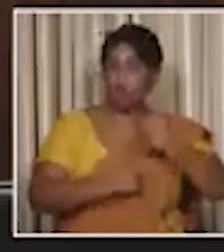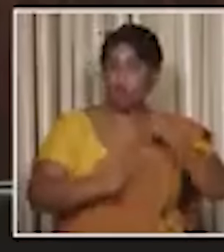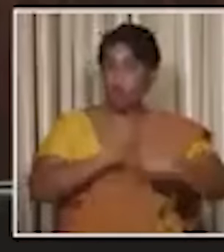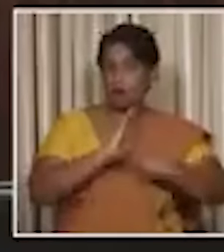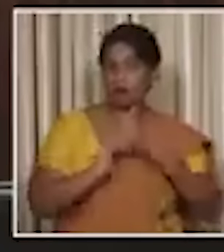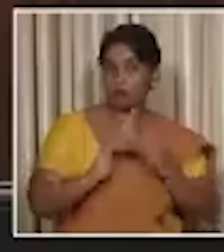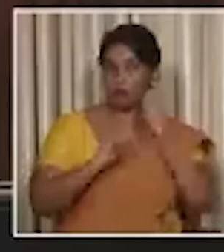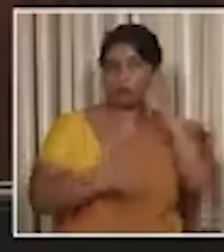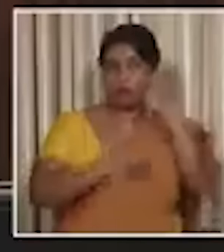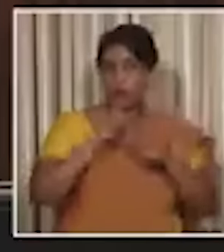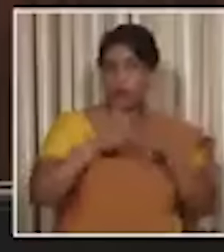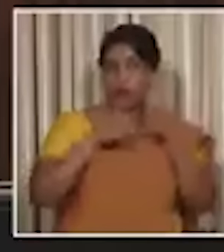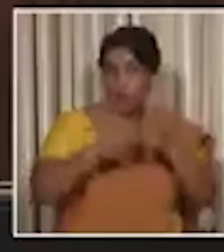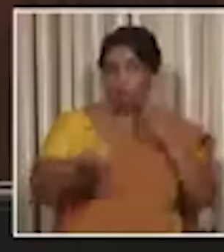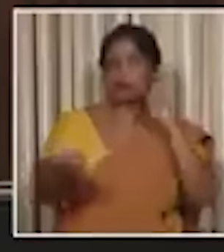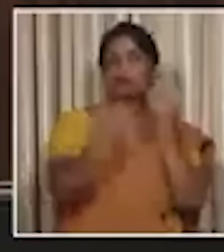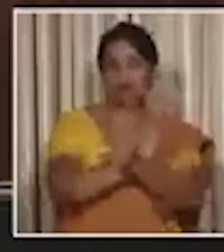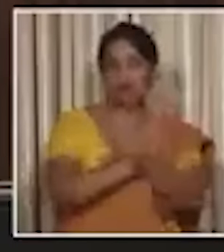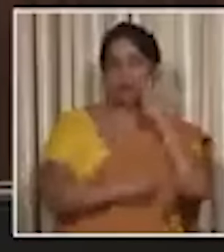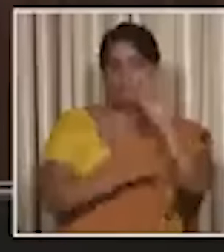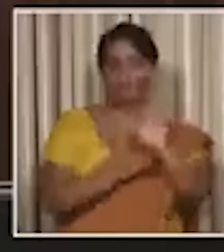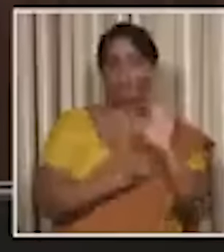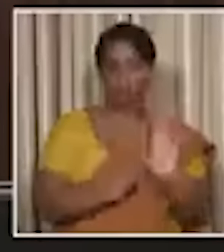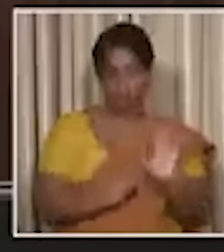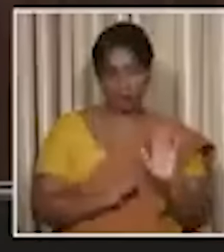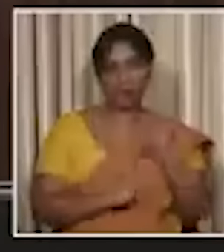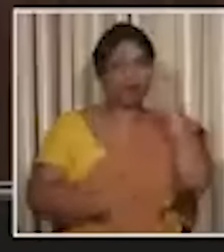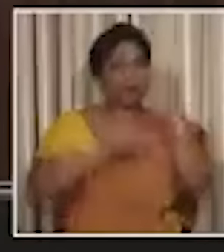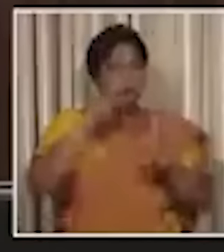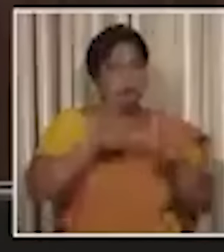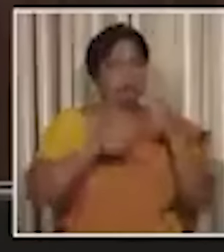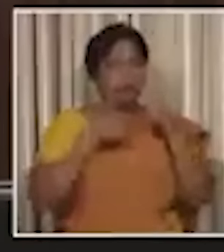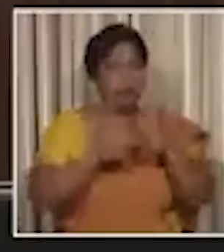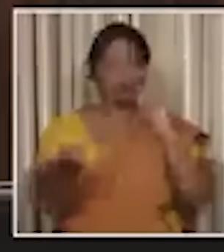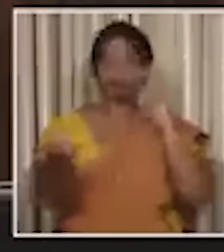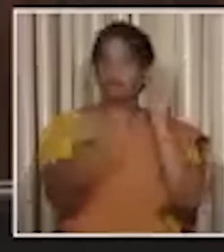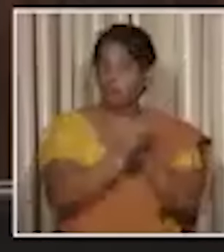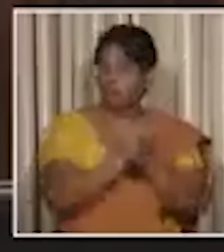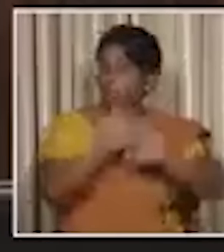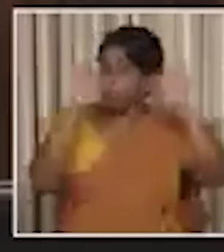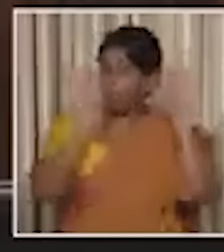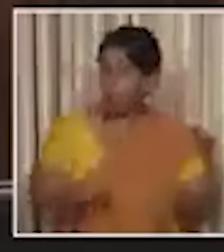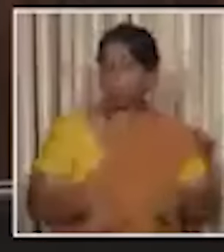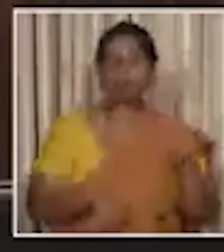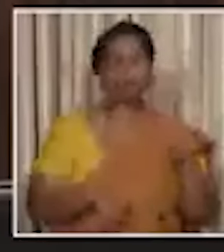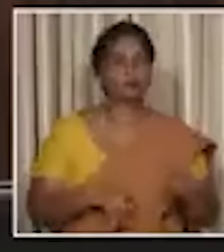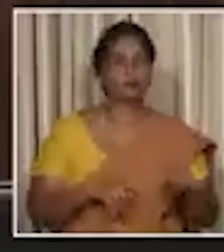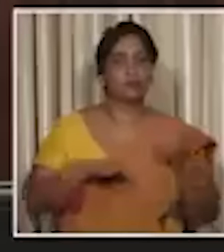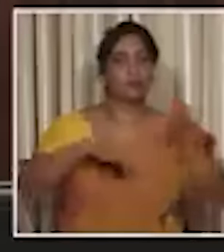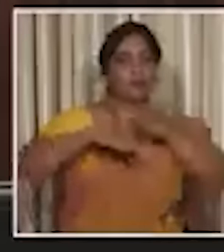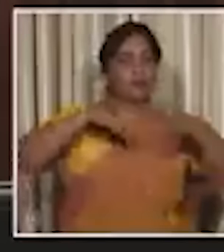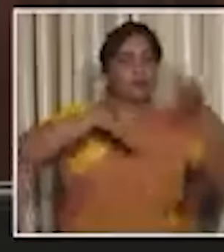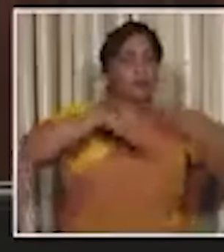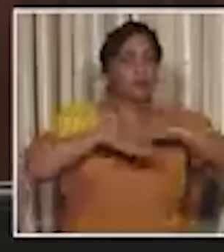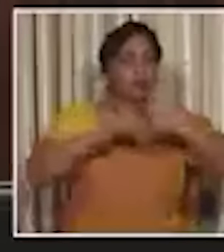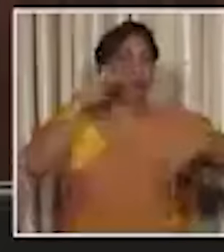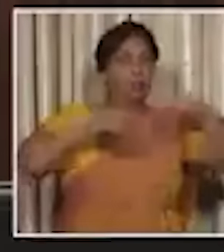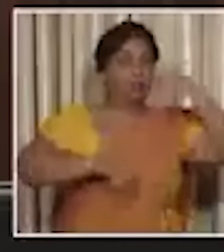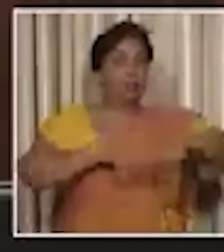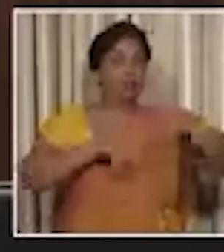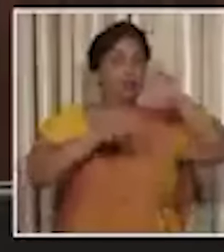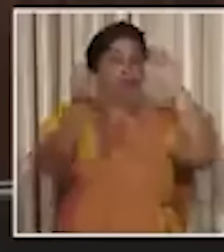லாபகரமானதாக தொழில்துறையாக மாற்றாமல் கடற்றொழிலாளர்களை வறுமையிலிருந்து மீட்டெடுக்க முடியாது. எனவே நாங்கள் எமது முதல்